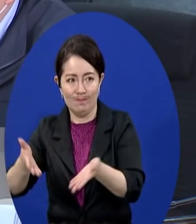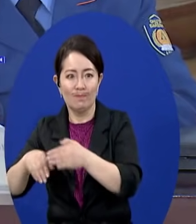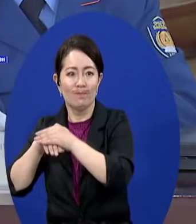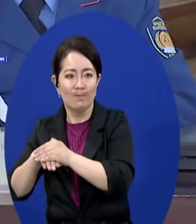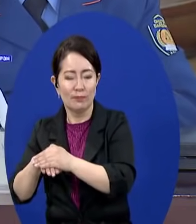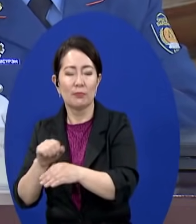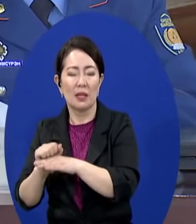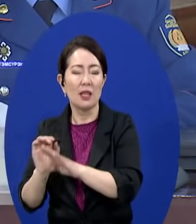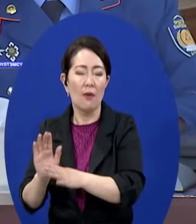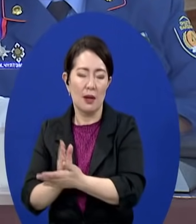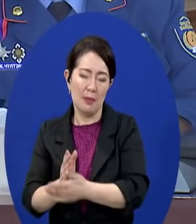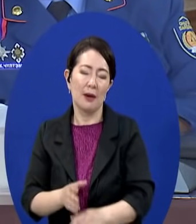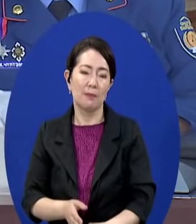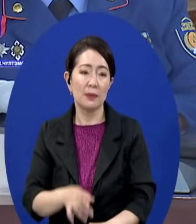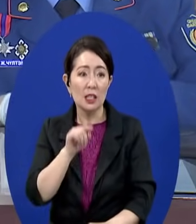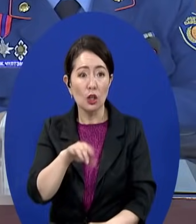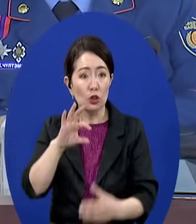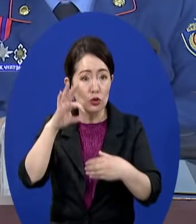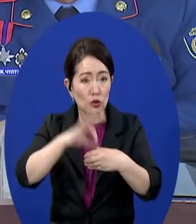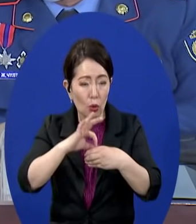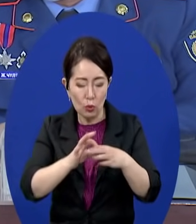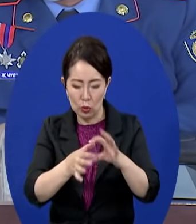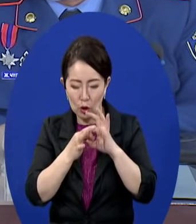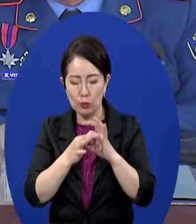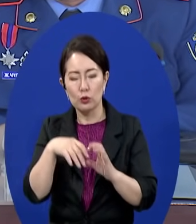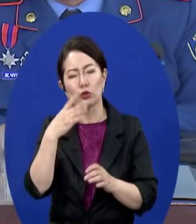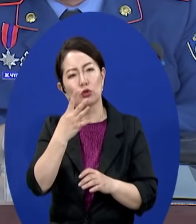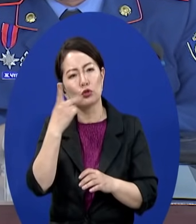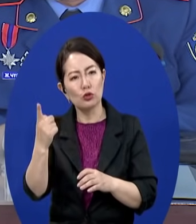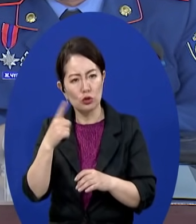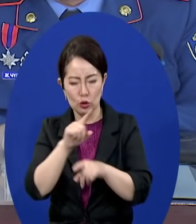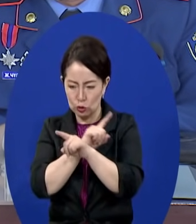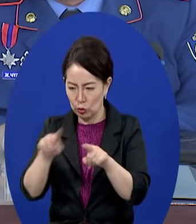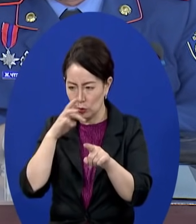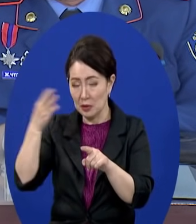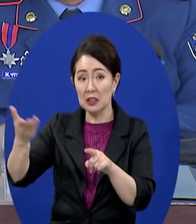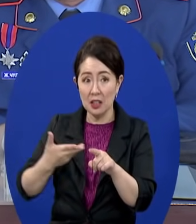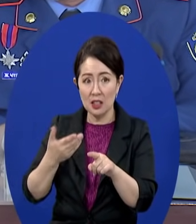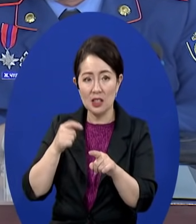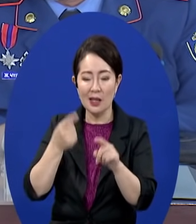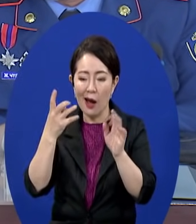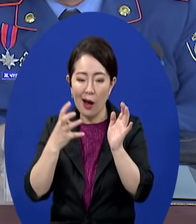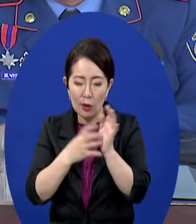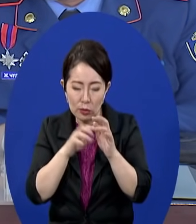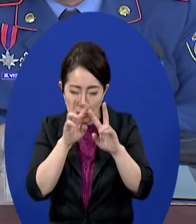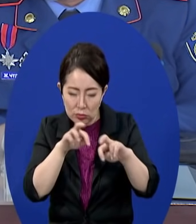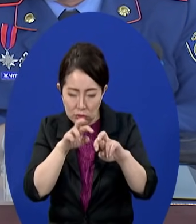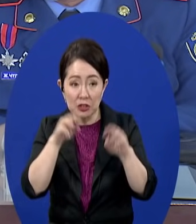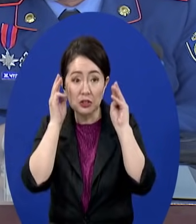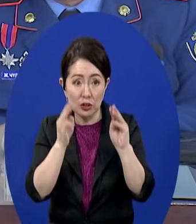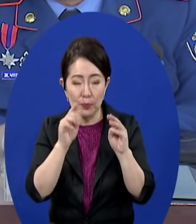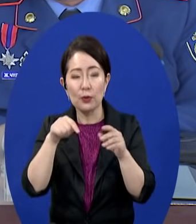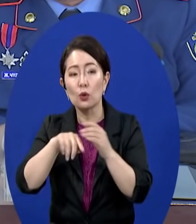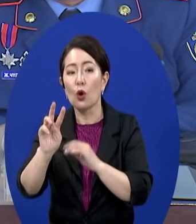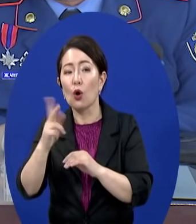байгаа. Сонгуулийн үйл явцтай холбоотой 41 зөрчил мэдээлэл цагдаагийн байгууллагад ирсэн байна. Өнөөдрийн байдлаар 19 хэргийг шийдвэрлсэн, үлдсэн